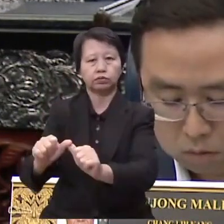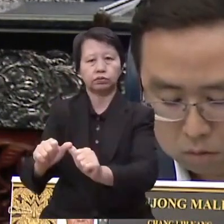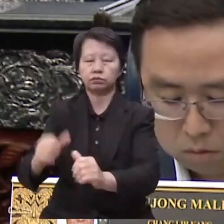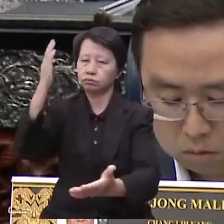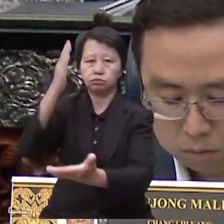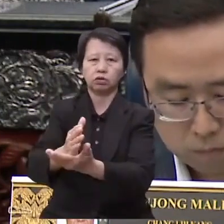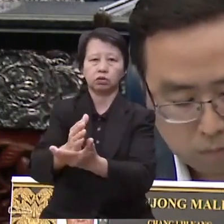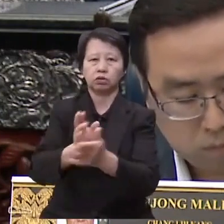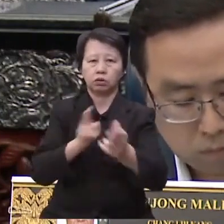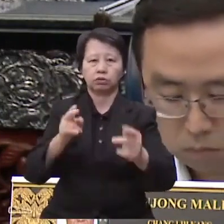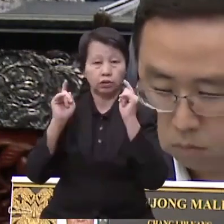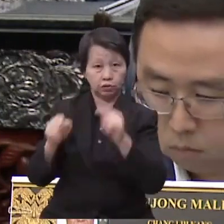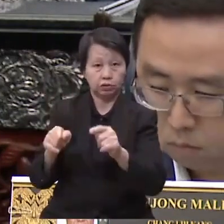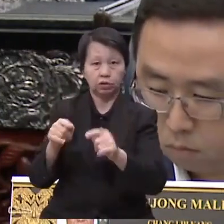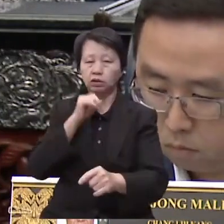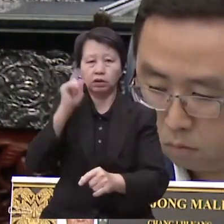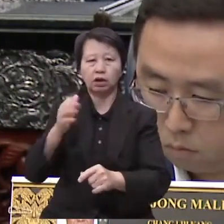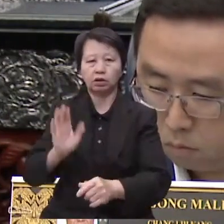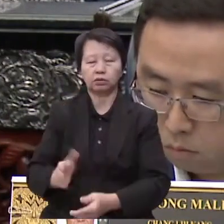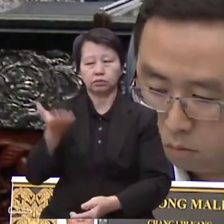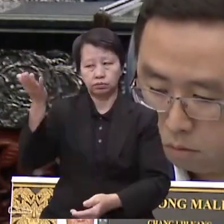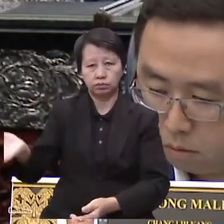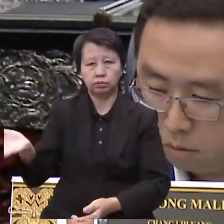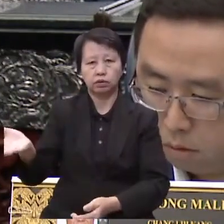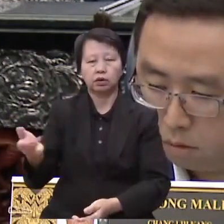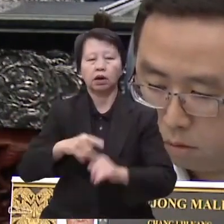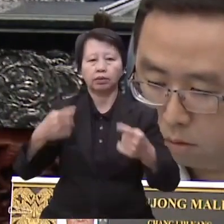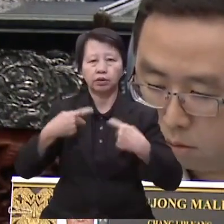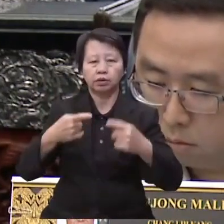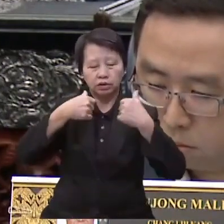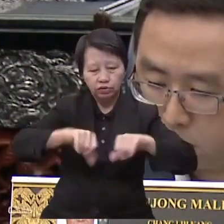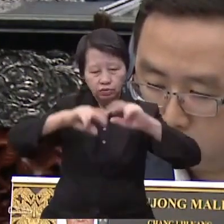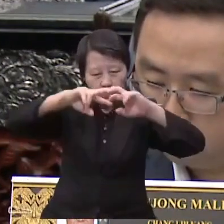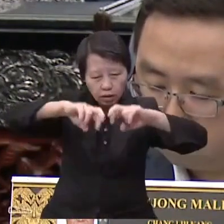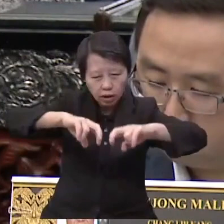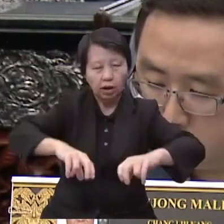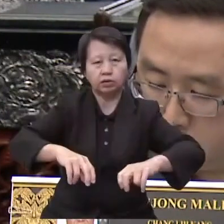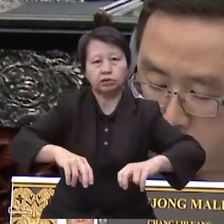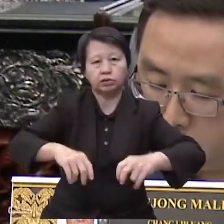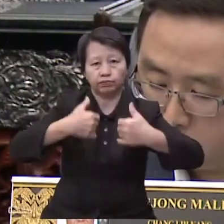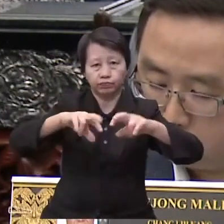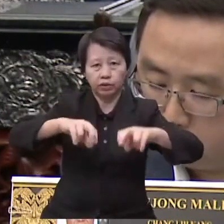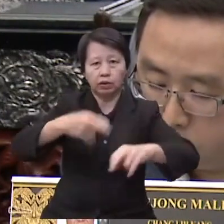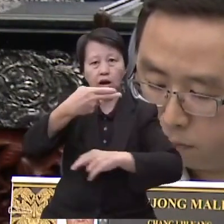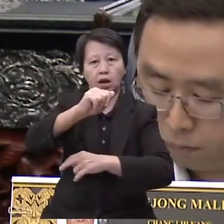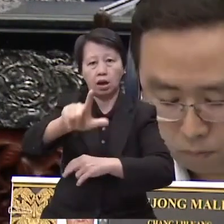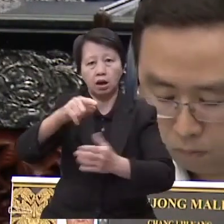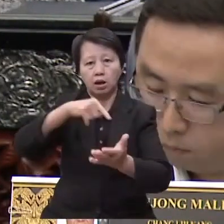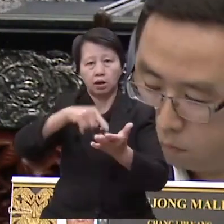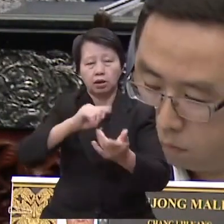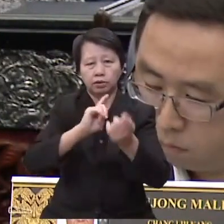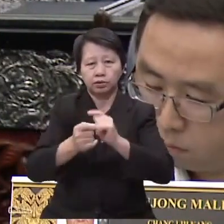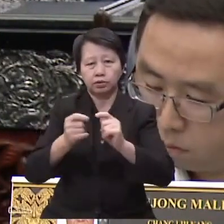noktahkan usaha kita di situ kita tidak akan proceed tetapi kita masih mengkaji dalam hal ini tentang